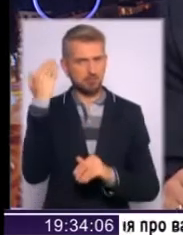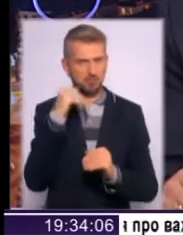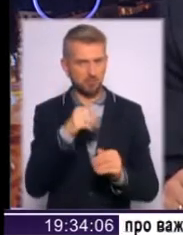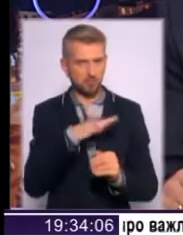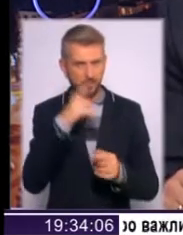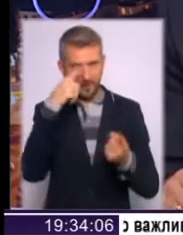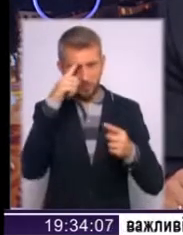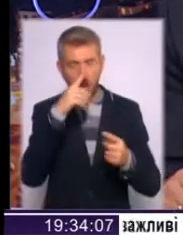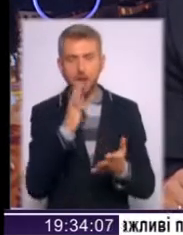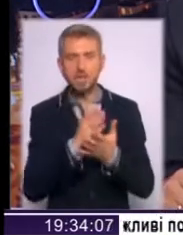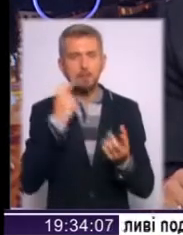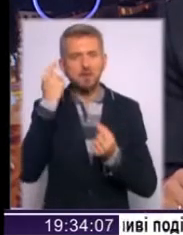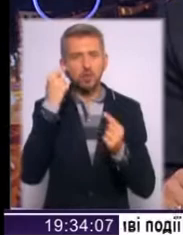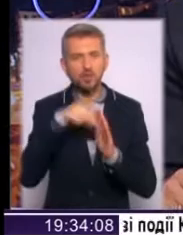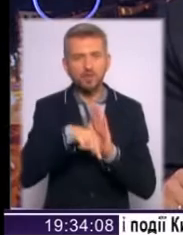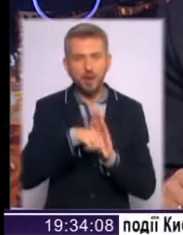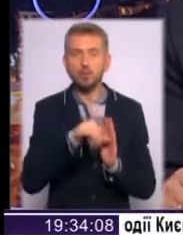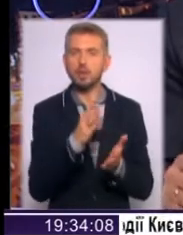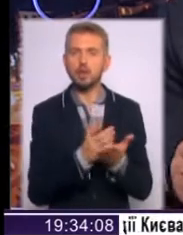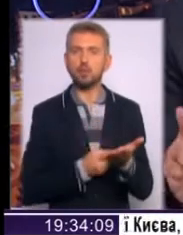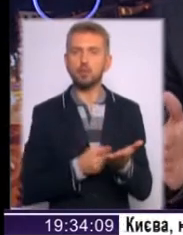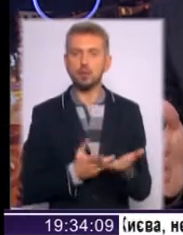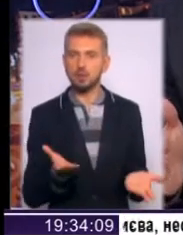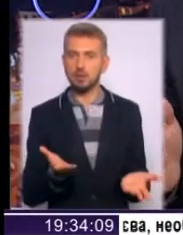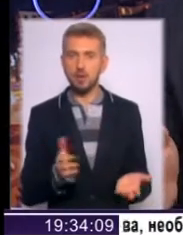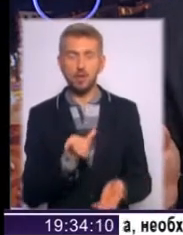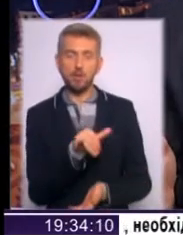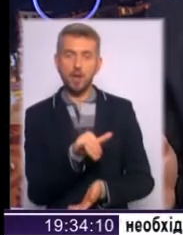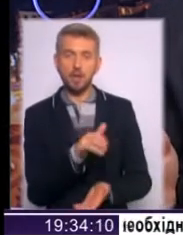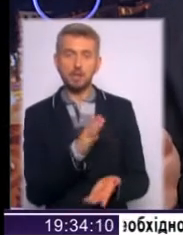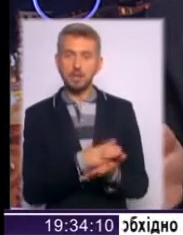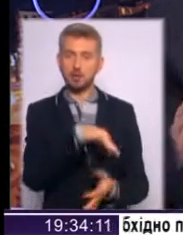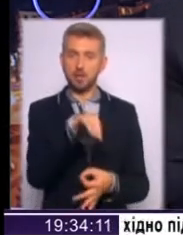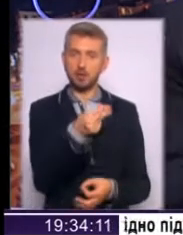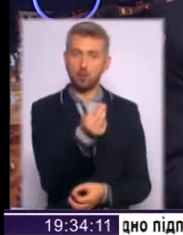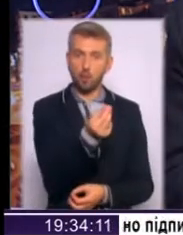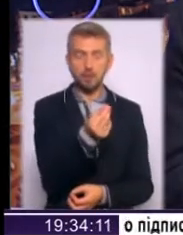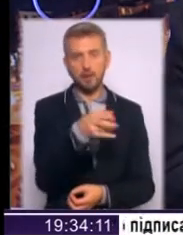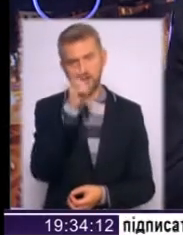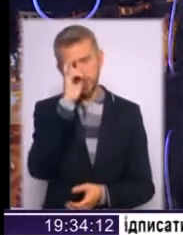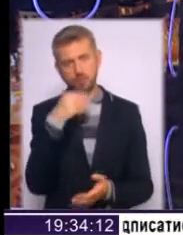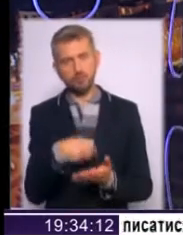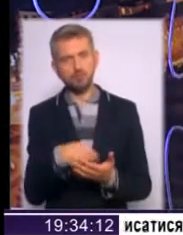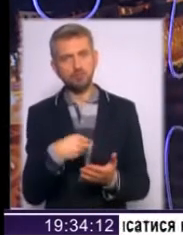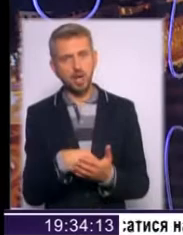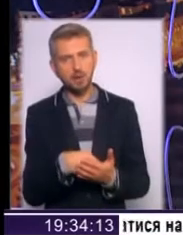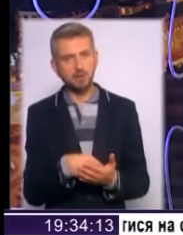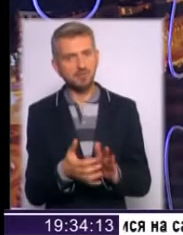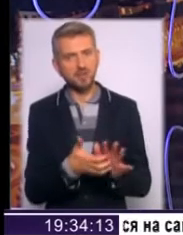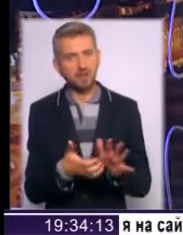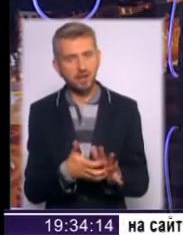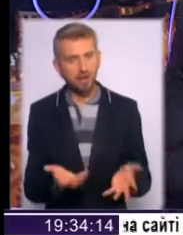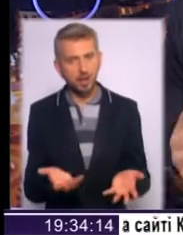фактор. Но в них є аргумент. Хлопці, у вас є надлишок коштів, а в державному бюджеті їх не